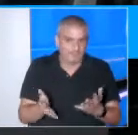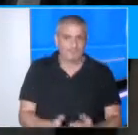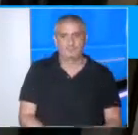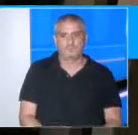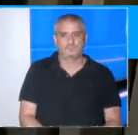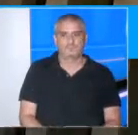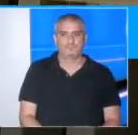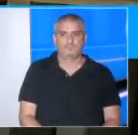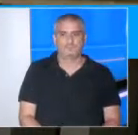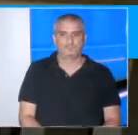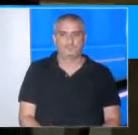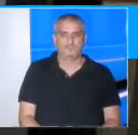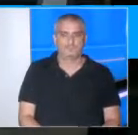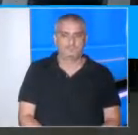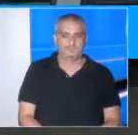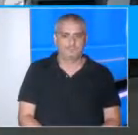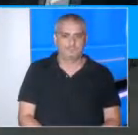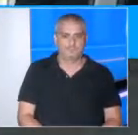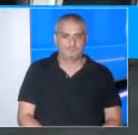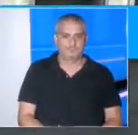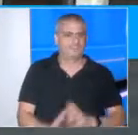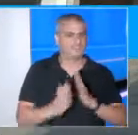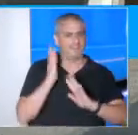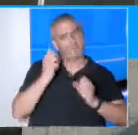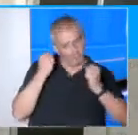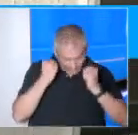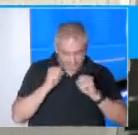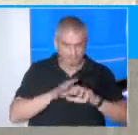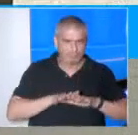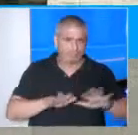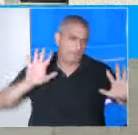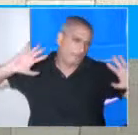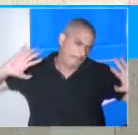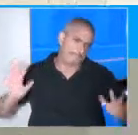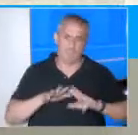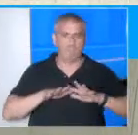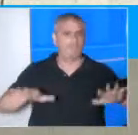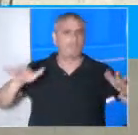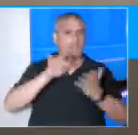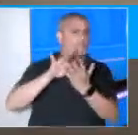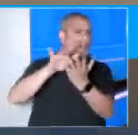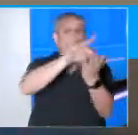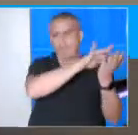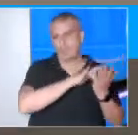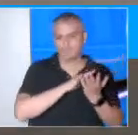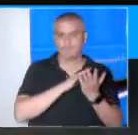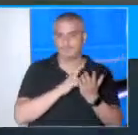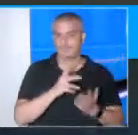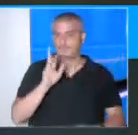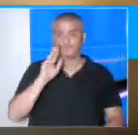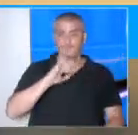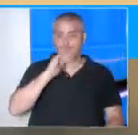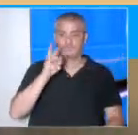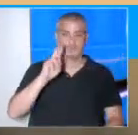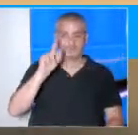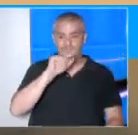או חלשה, אז התחילה שריפה מאוד מאוד חזקה שהתפשטה במהירות למוקדים רבים. ברמת רזיאל